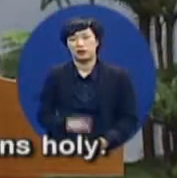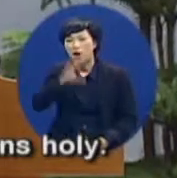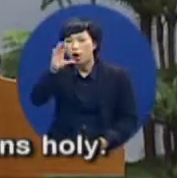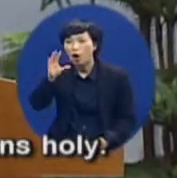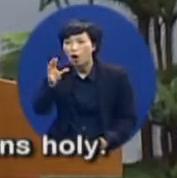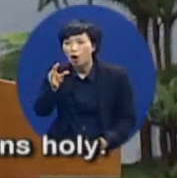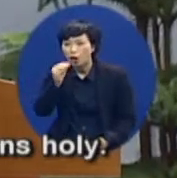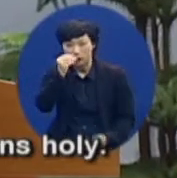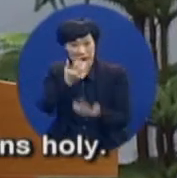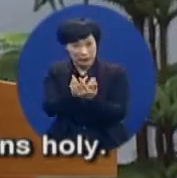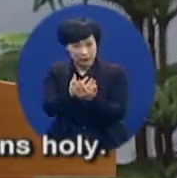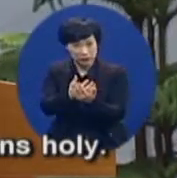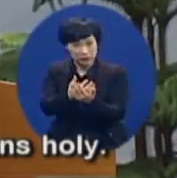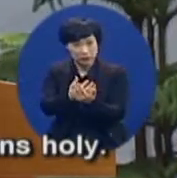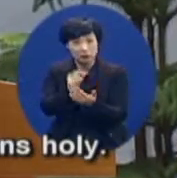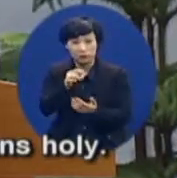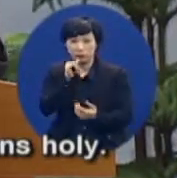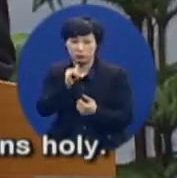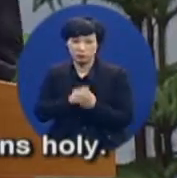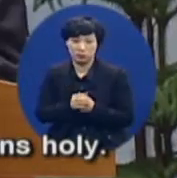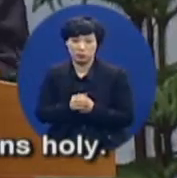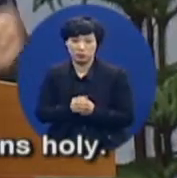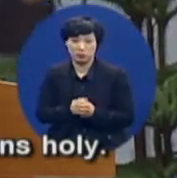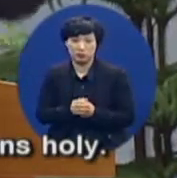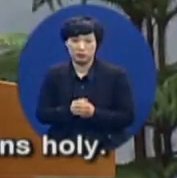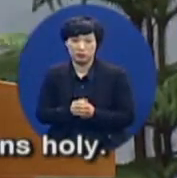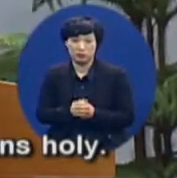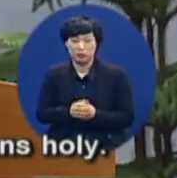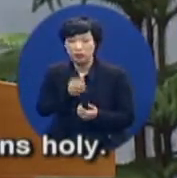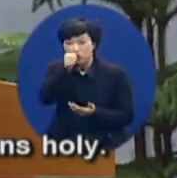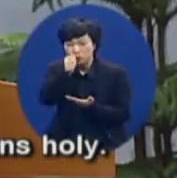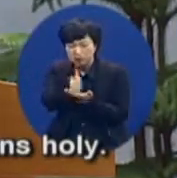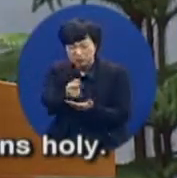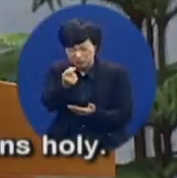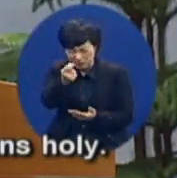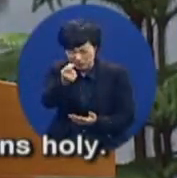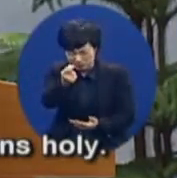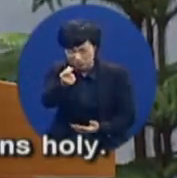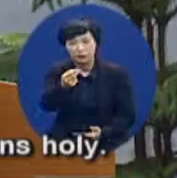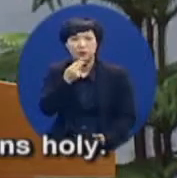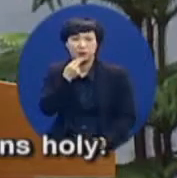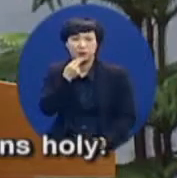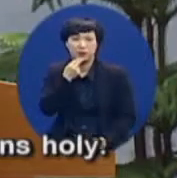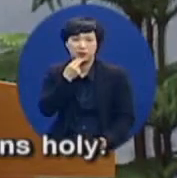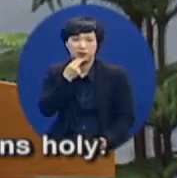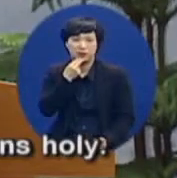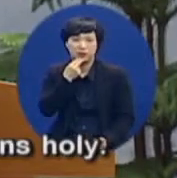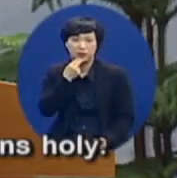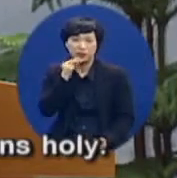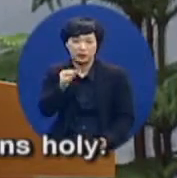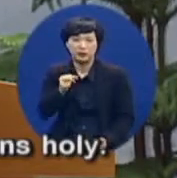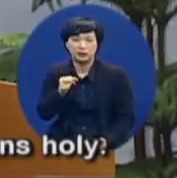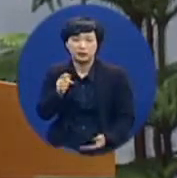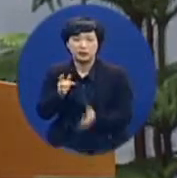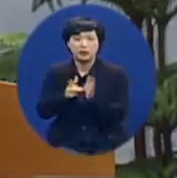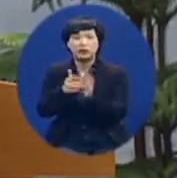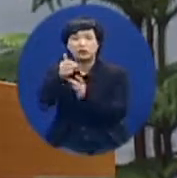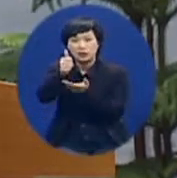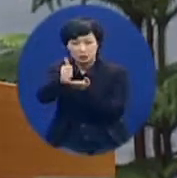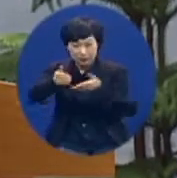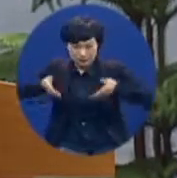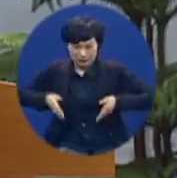성자를 써서 죄가 하나도 없는 그분이 탄생했다 그